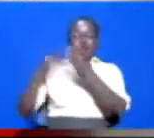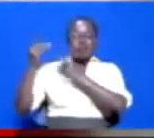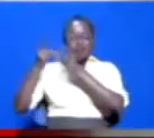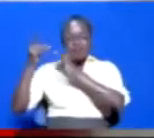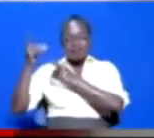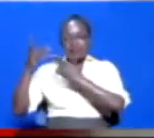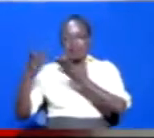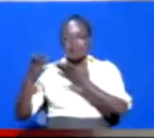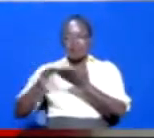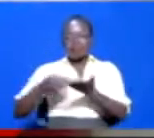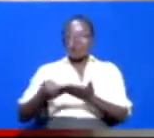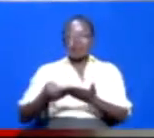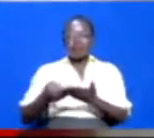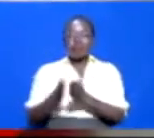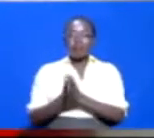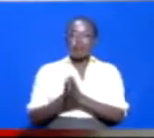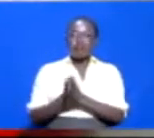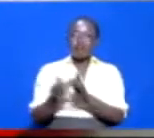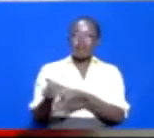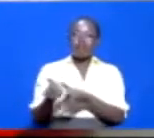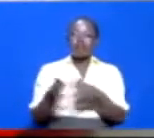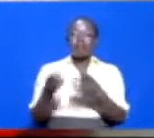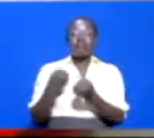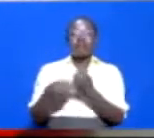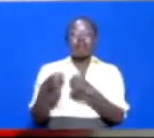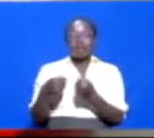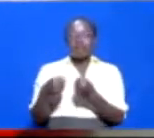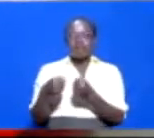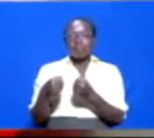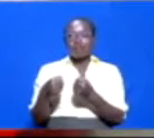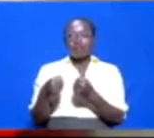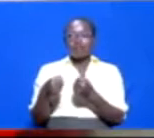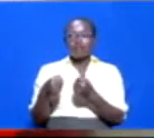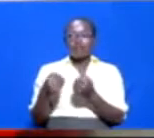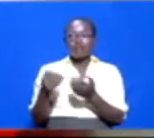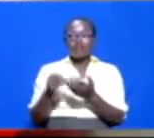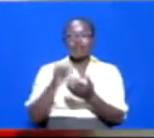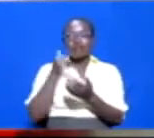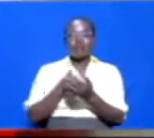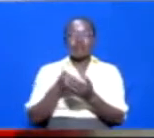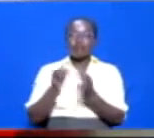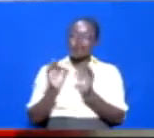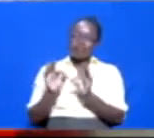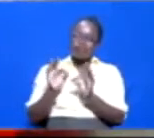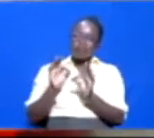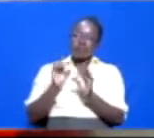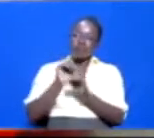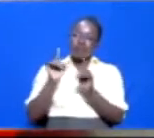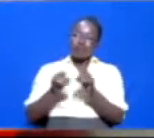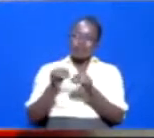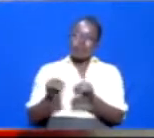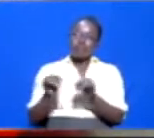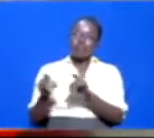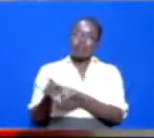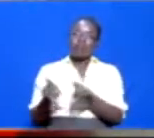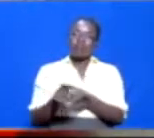usimtegemee, kulingana na zile amekuwa akifanya. So nafikiri ni swali nzuri, nafikiri wanajaribu pale, hata